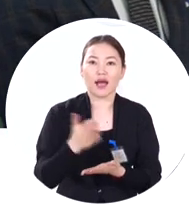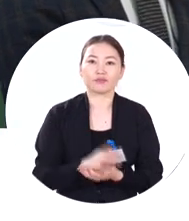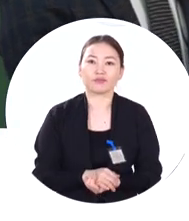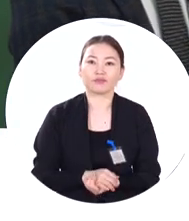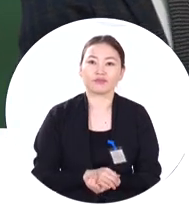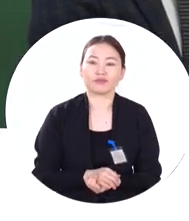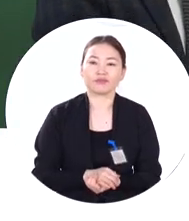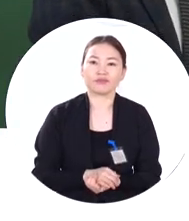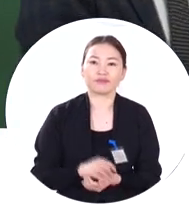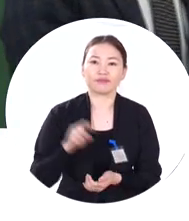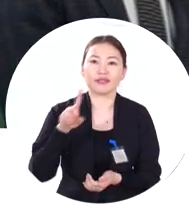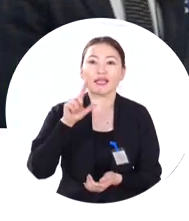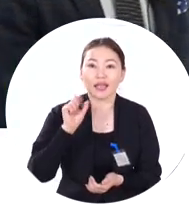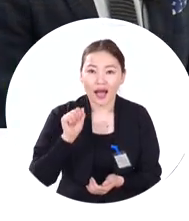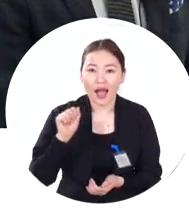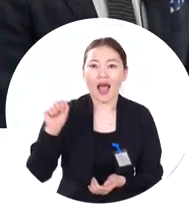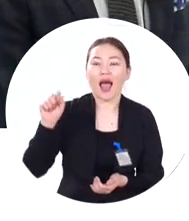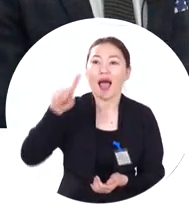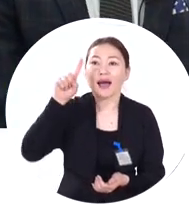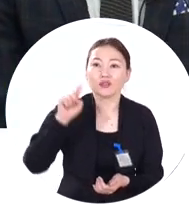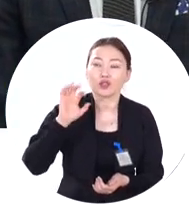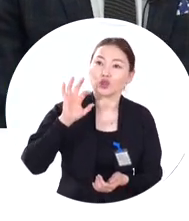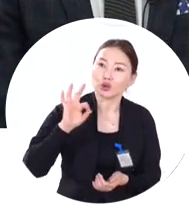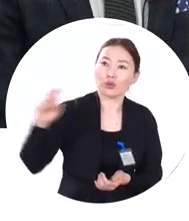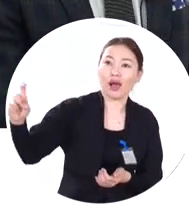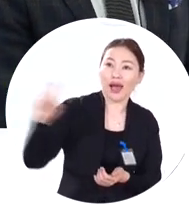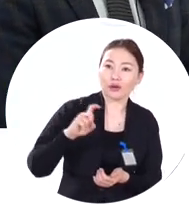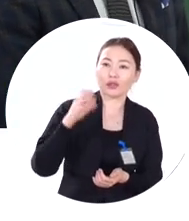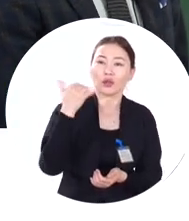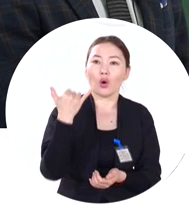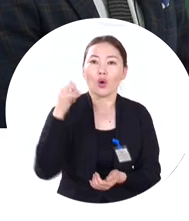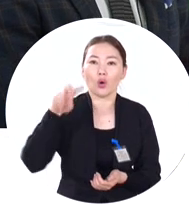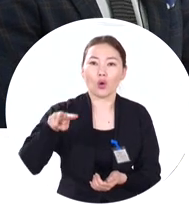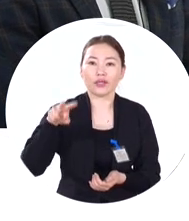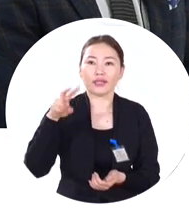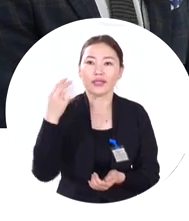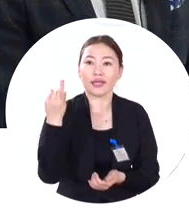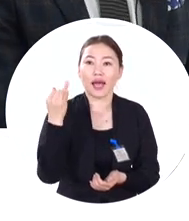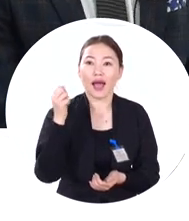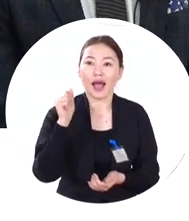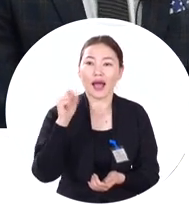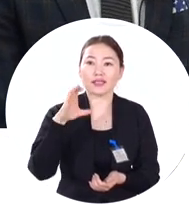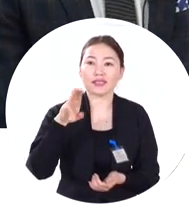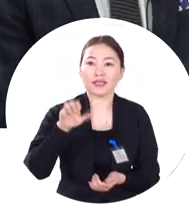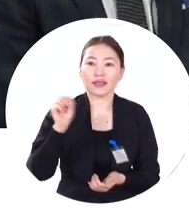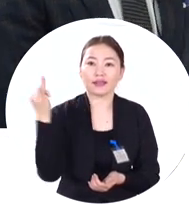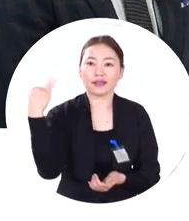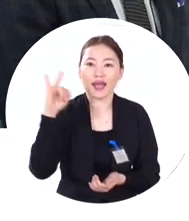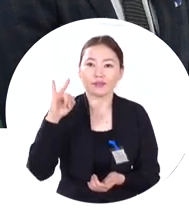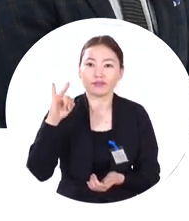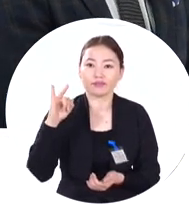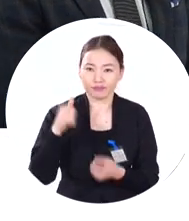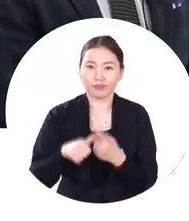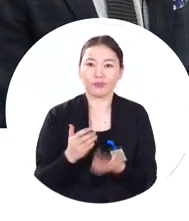За асуултын зөв хариулт маань улайстай гэсэн хариулт байсан байна. За үүнээс гадна ховд, их хүрээ зэрэг газрууд бол